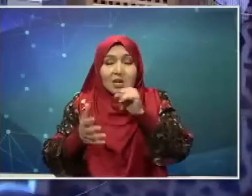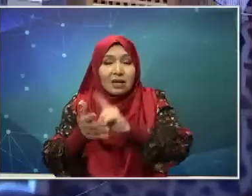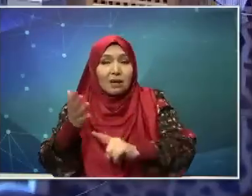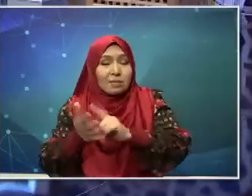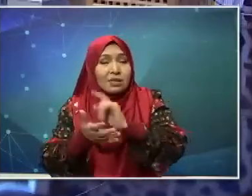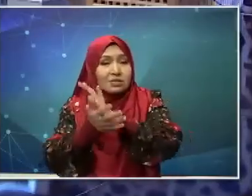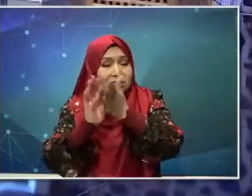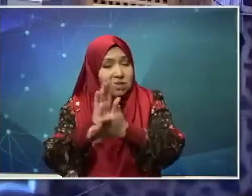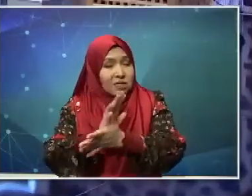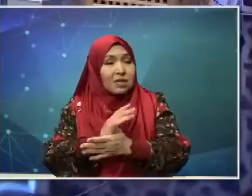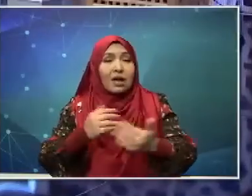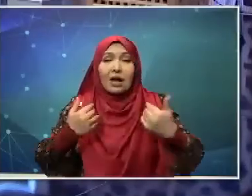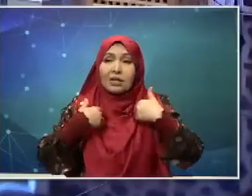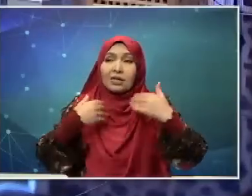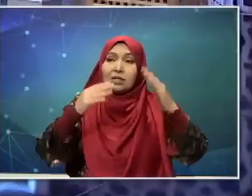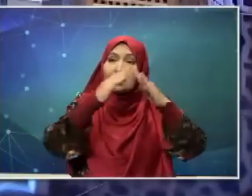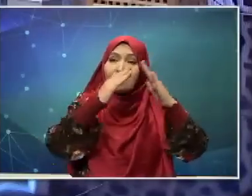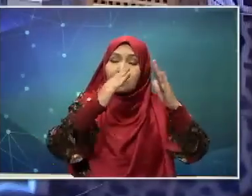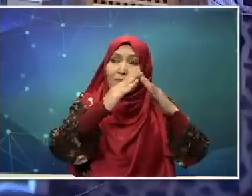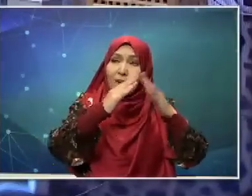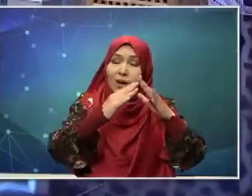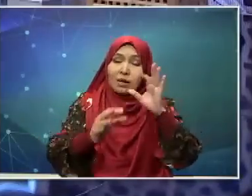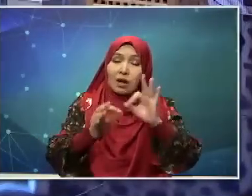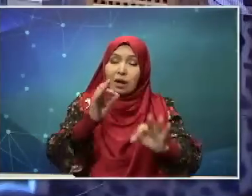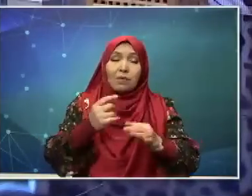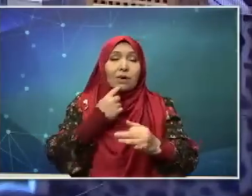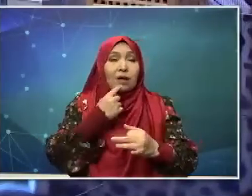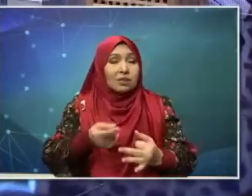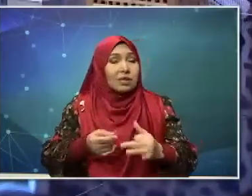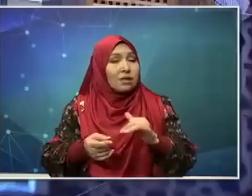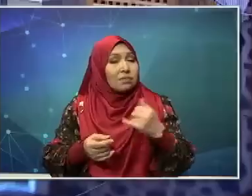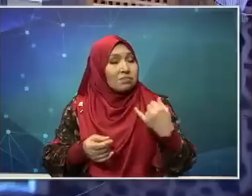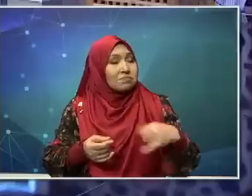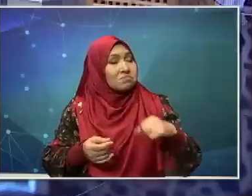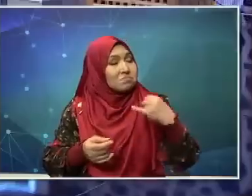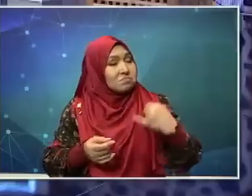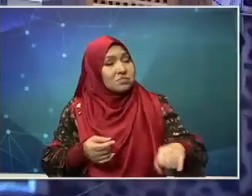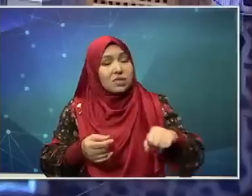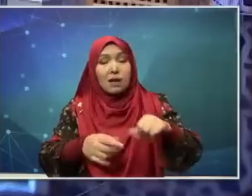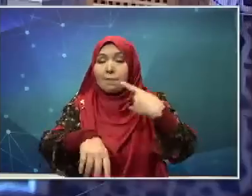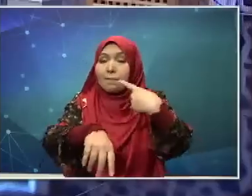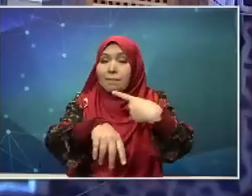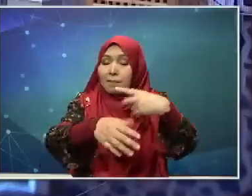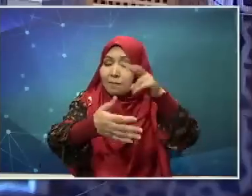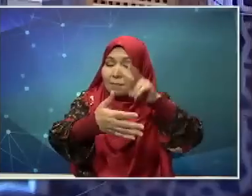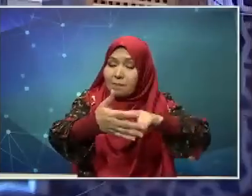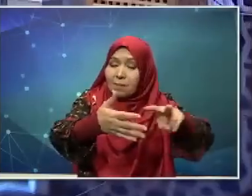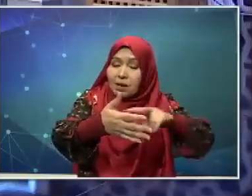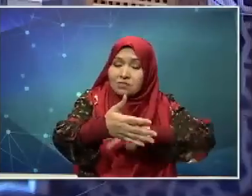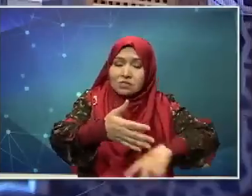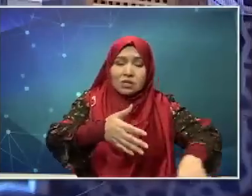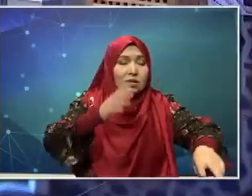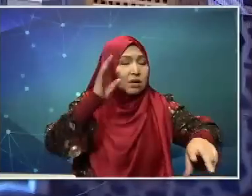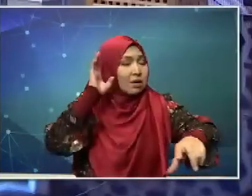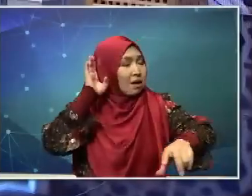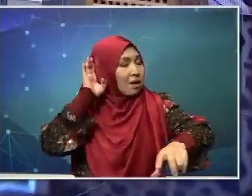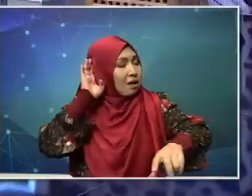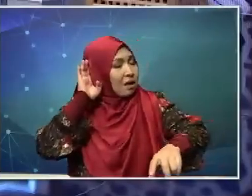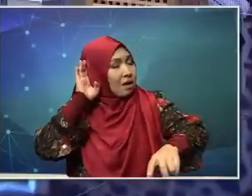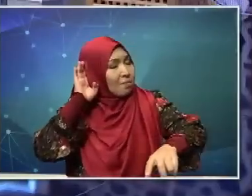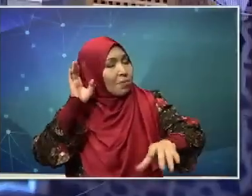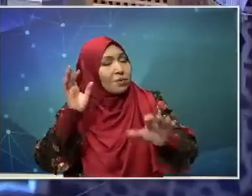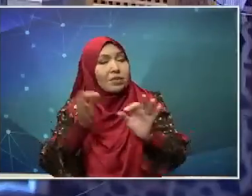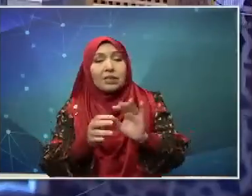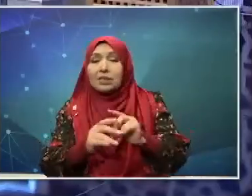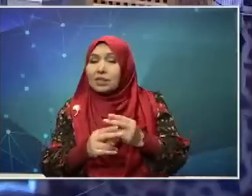yang berada di rumah teruskan tak sempat untuk baju bersama embun dengar itu loh yang dibaca jadi atas keindahan